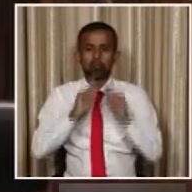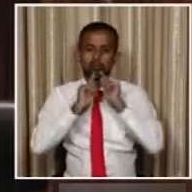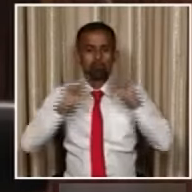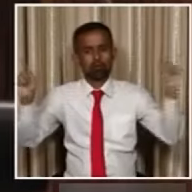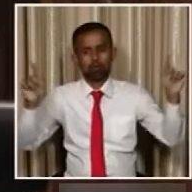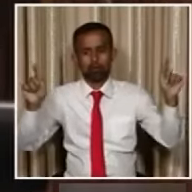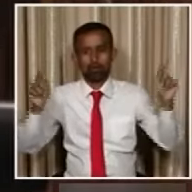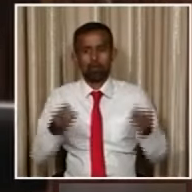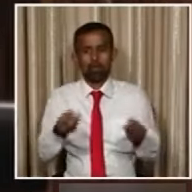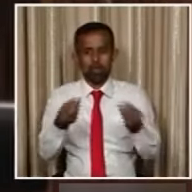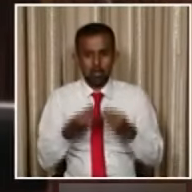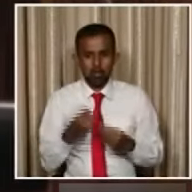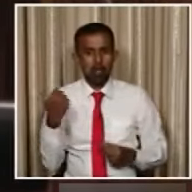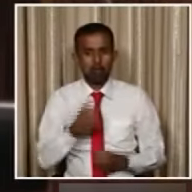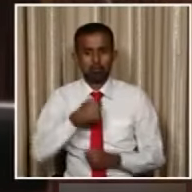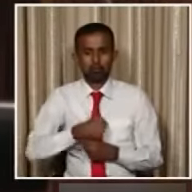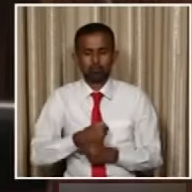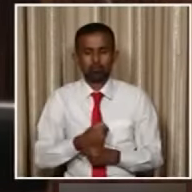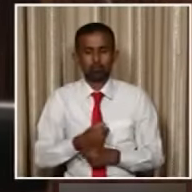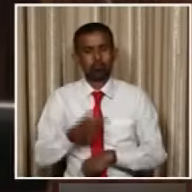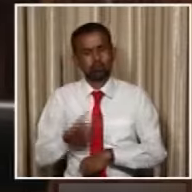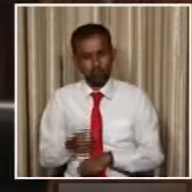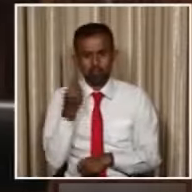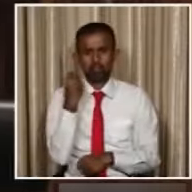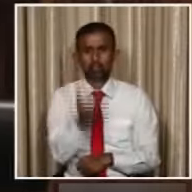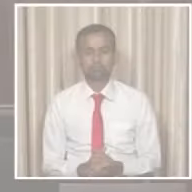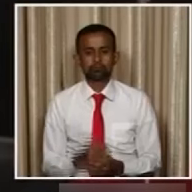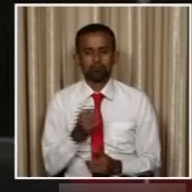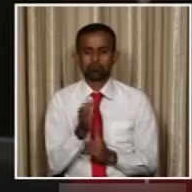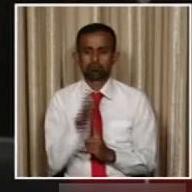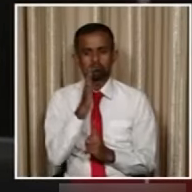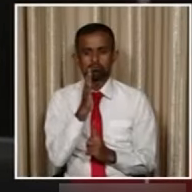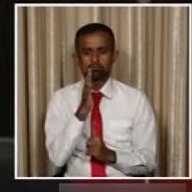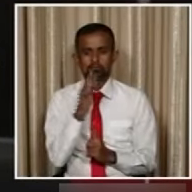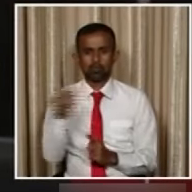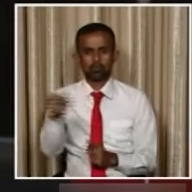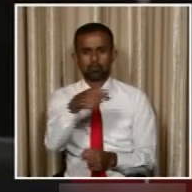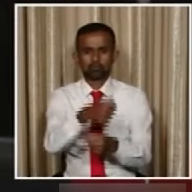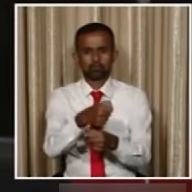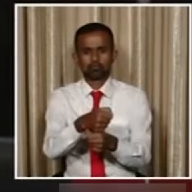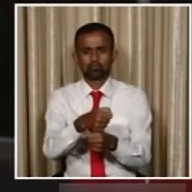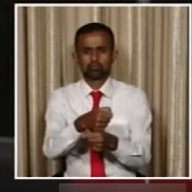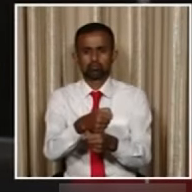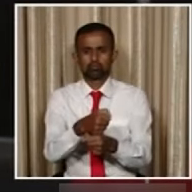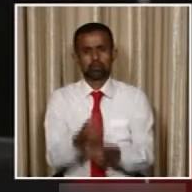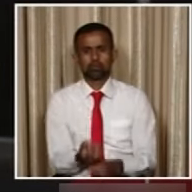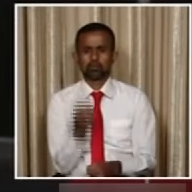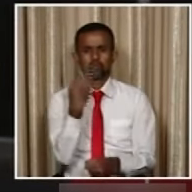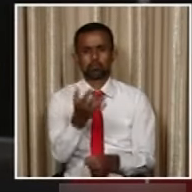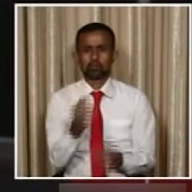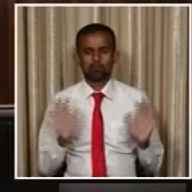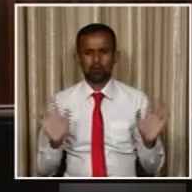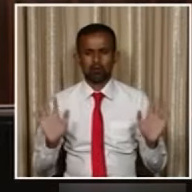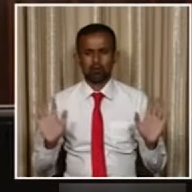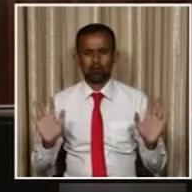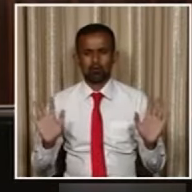වැරදීනේ. ලැබෙන පත් වෙන නවරජයට ආද අවස්ථාව දෙන්නේ සම්බන්ධයෙන් සුදුසු ක්‍රියාමාර්ග ගන්න. කවුරු හරි ආණ්ඩුවක් පත් වෙනා ඒගොල්ලන්ට ඒ අවස්ථාව ලැබෙවි. කලබල වෙන්න ඕනේ නැහැ